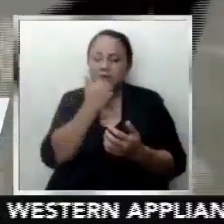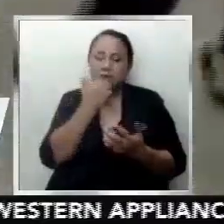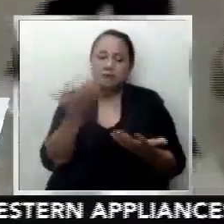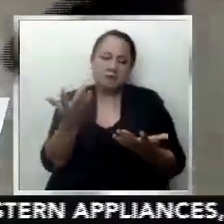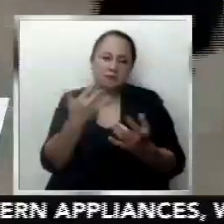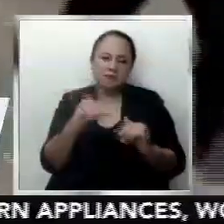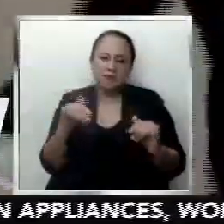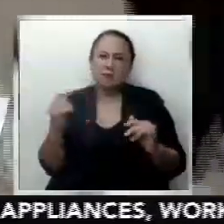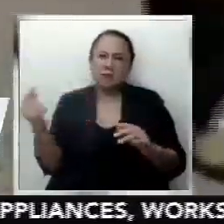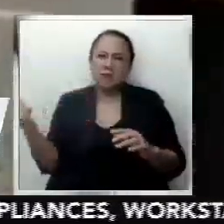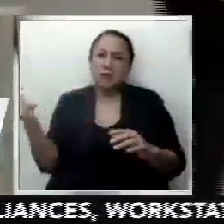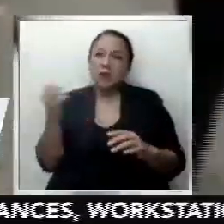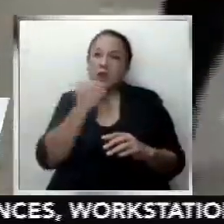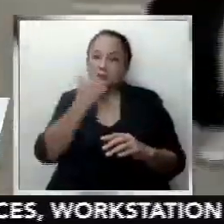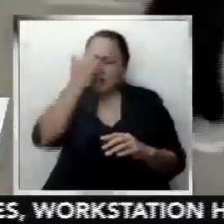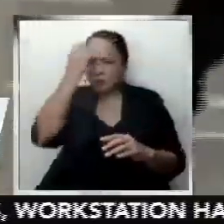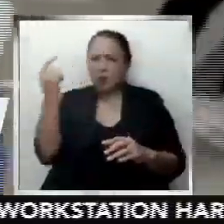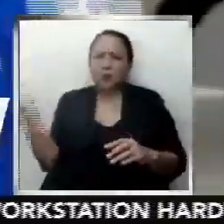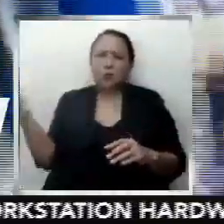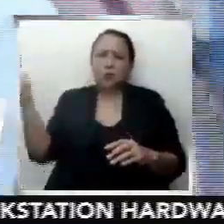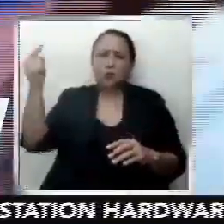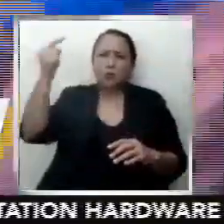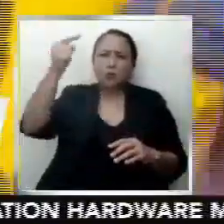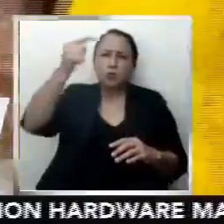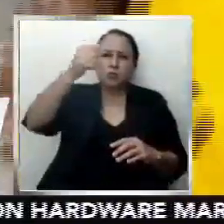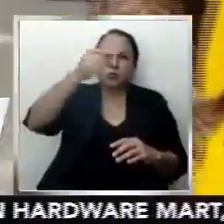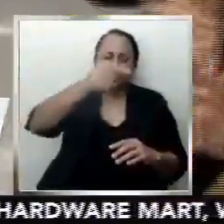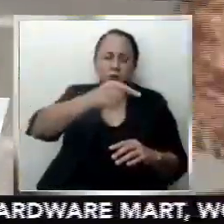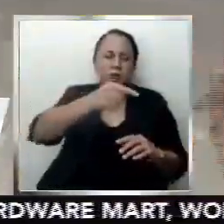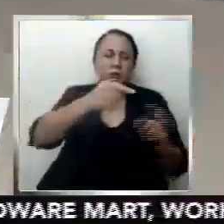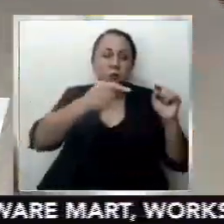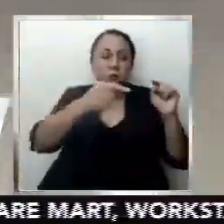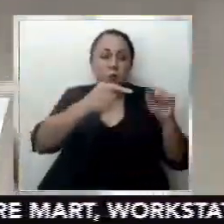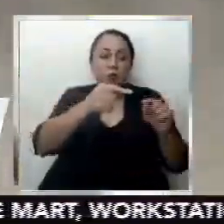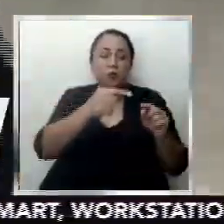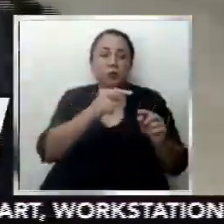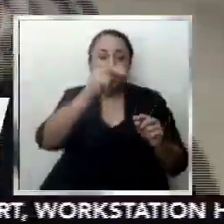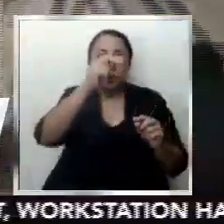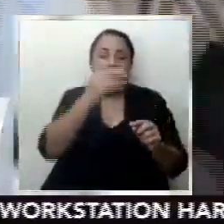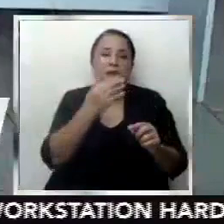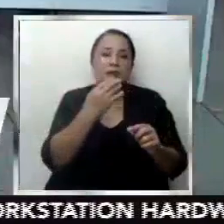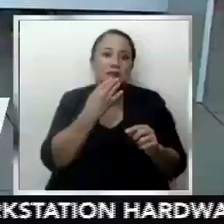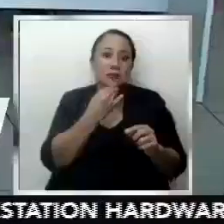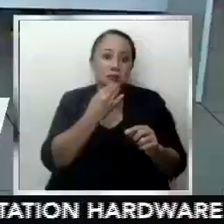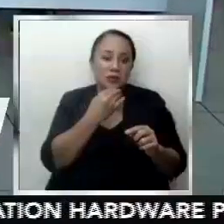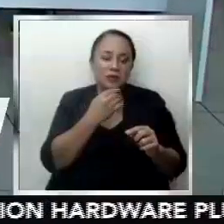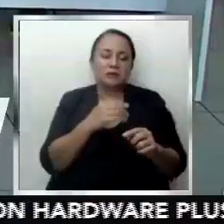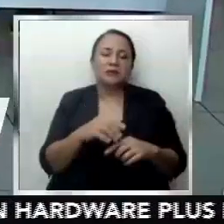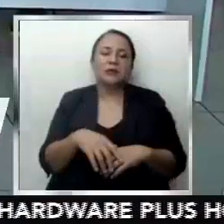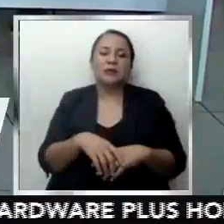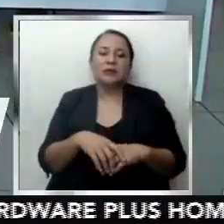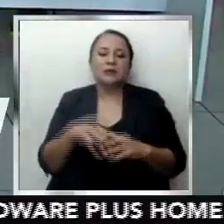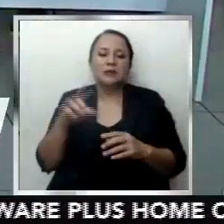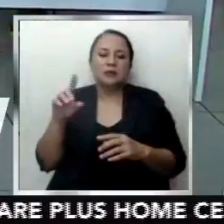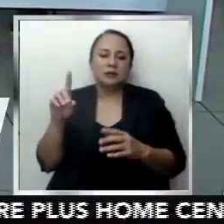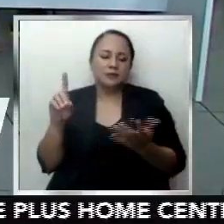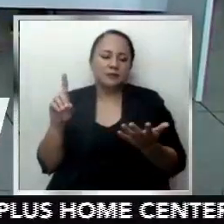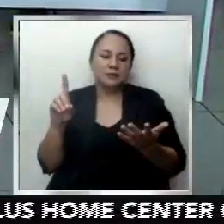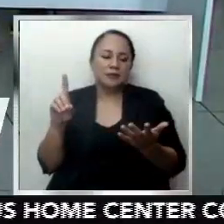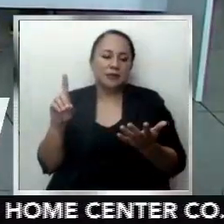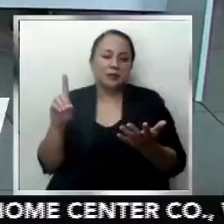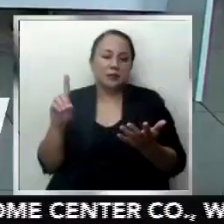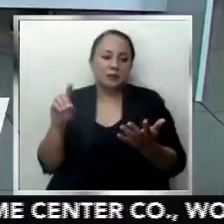pinakakawalan mula sa Lebanon na tumatarget sa northern Israel ayon kay Department of migrant workers oic Hans kak dak mahigit